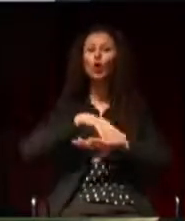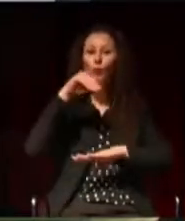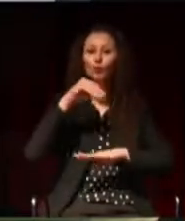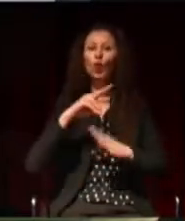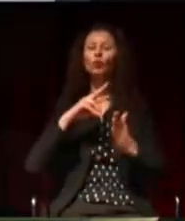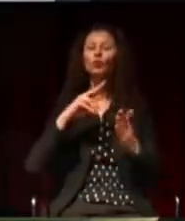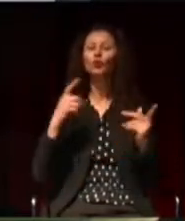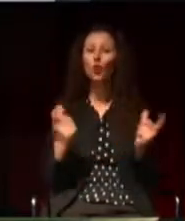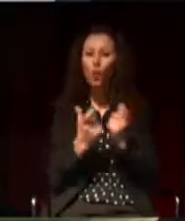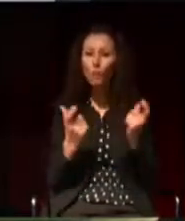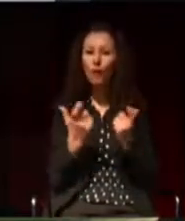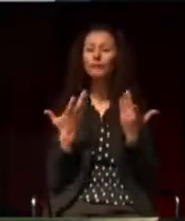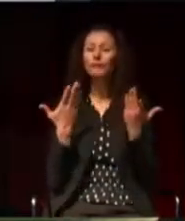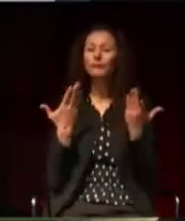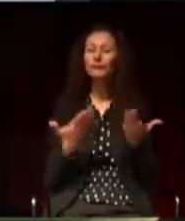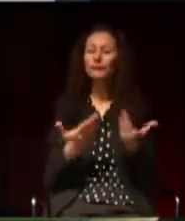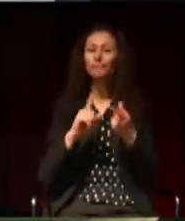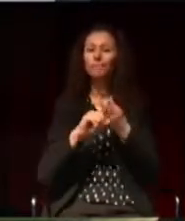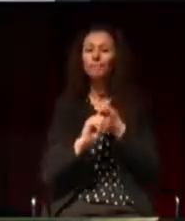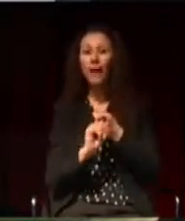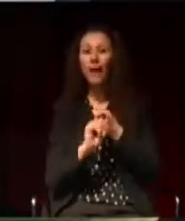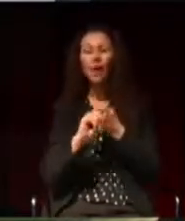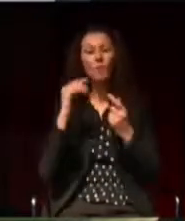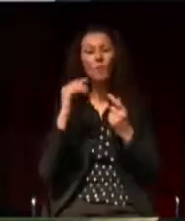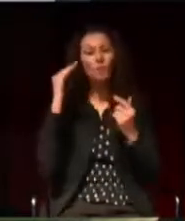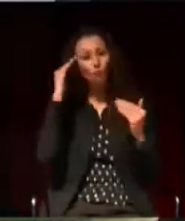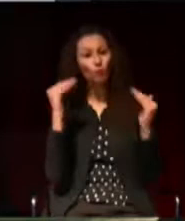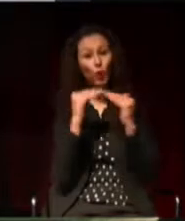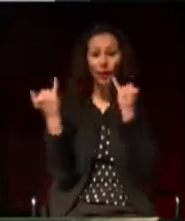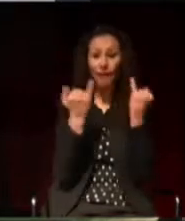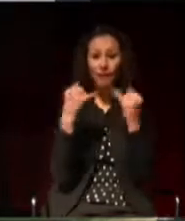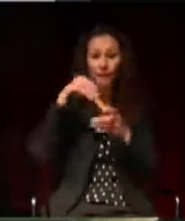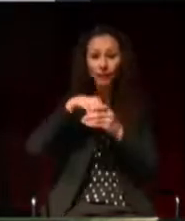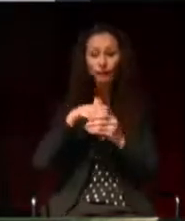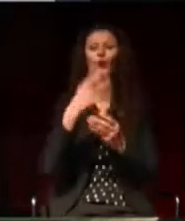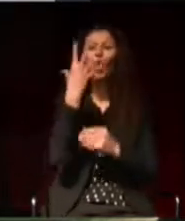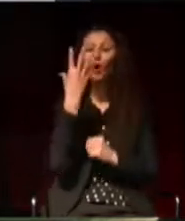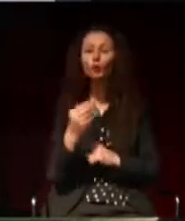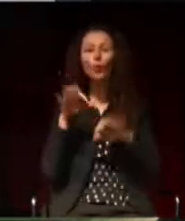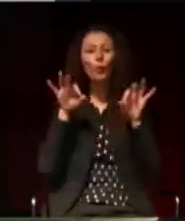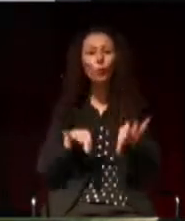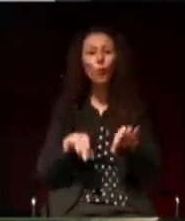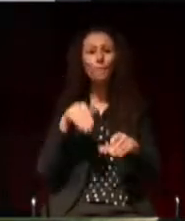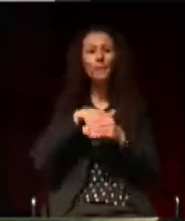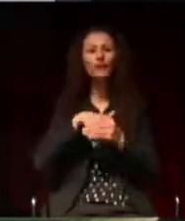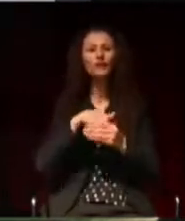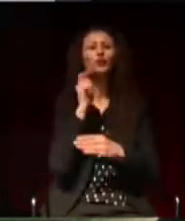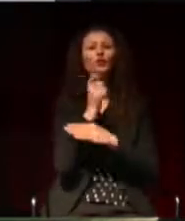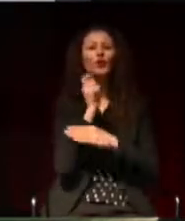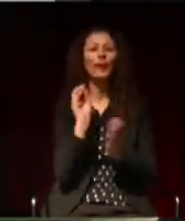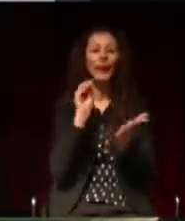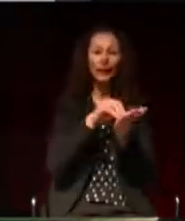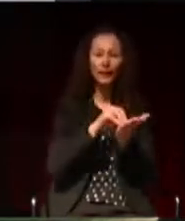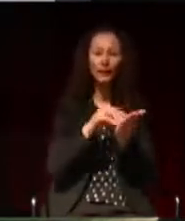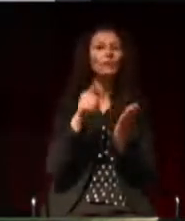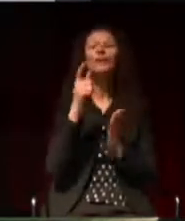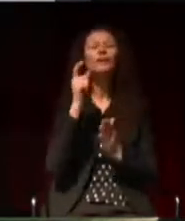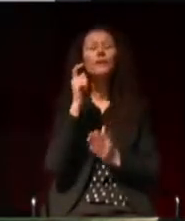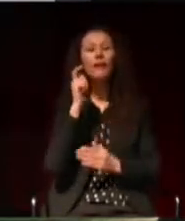komisyon toplantıları ve müzakereler sonucunda oluşturduğumuz ve bugün meclis gündemine getirdiğimiz usul